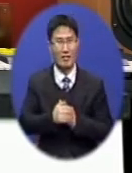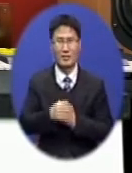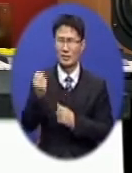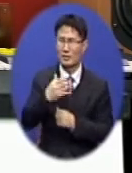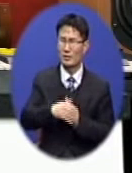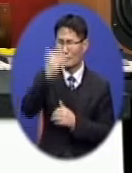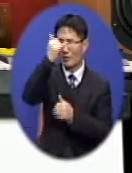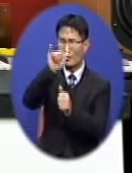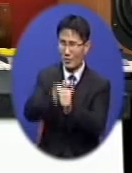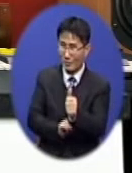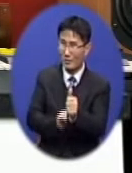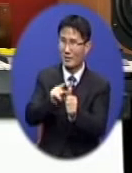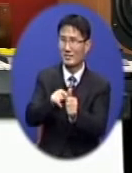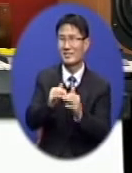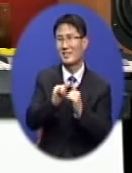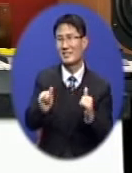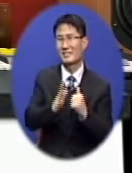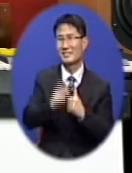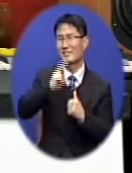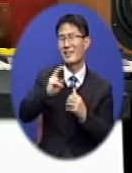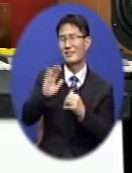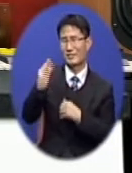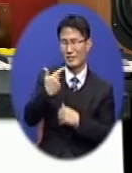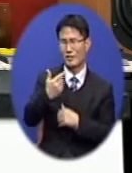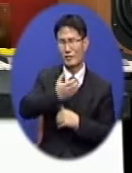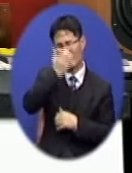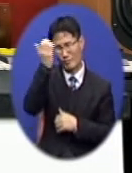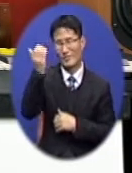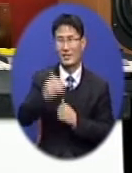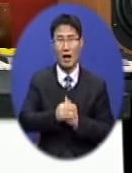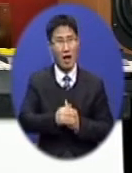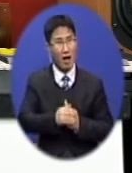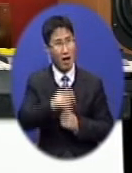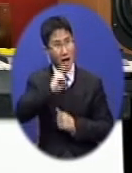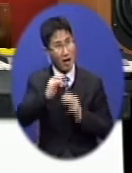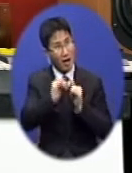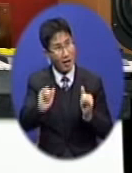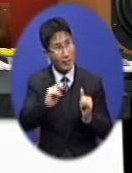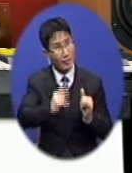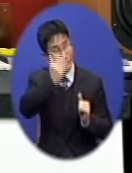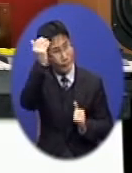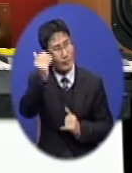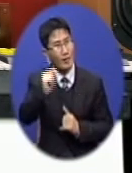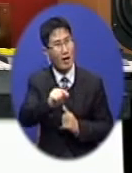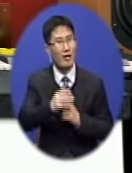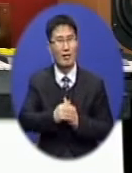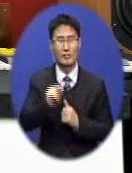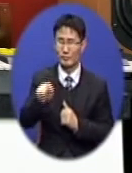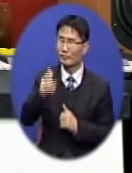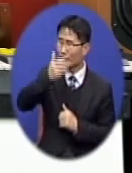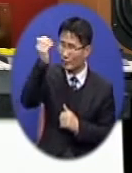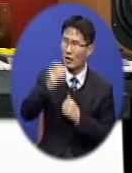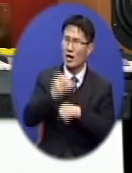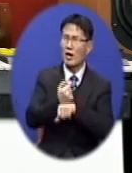효자, 저가 효자. 가수가 되는 게 진짜 꿈이거든요. 가수가 꿈이세요? 네, 가수도 이야. 꿈이고